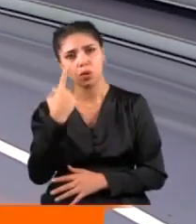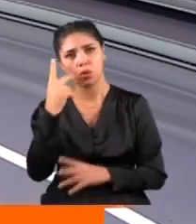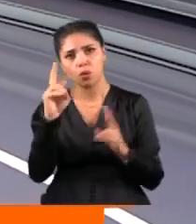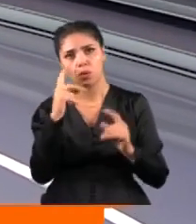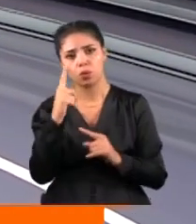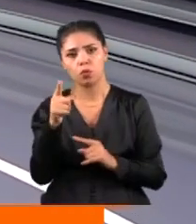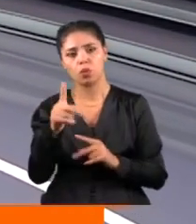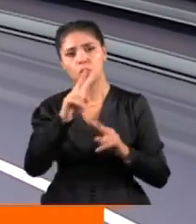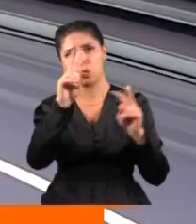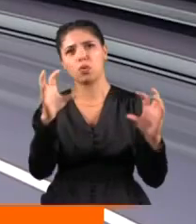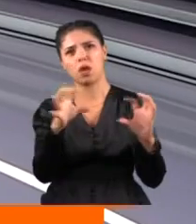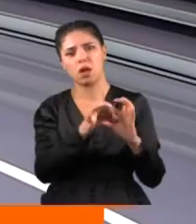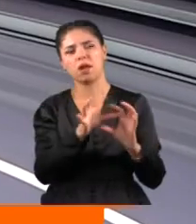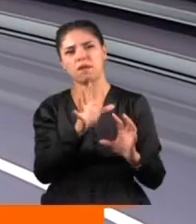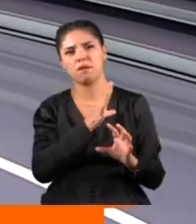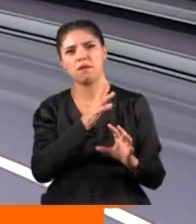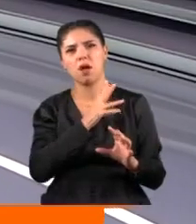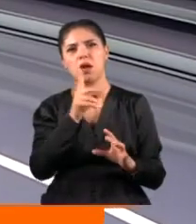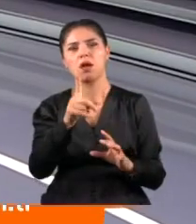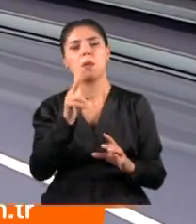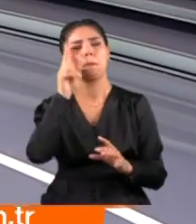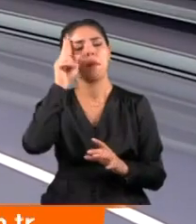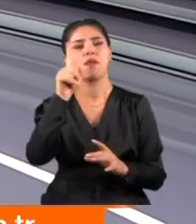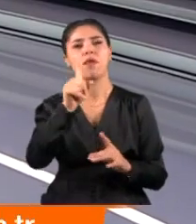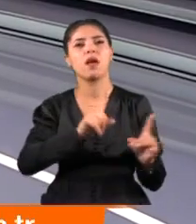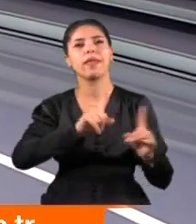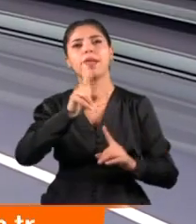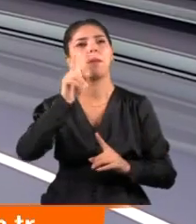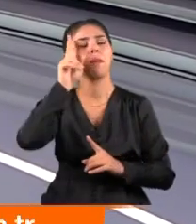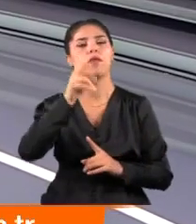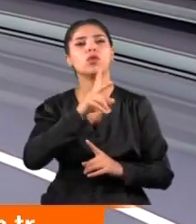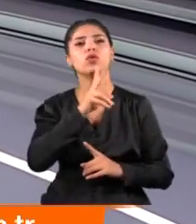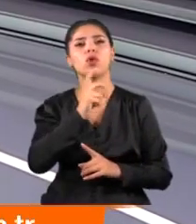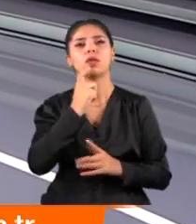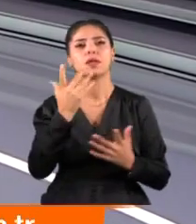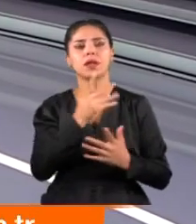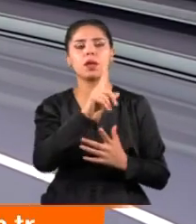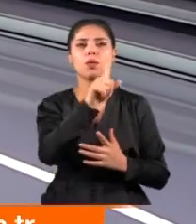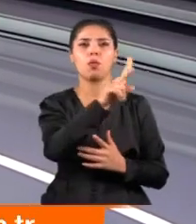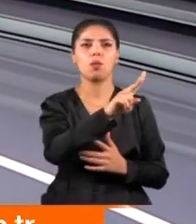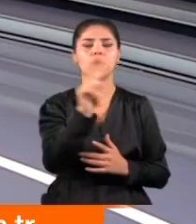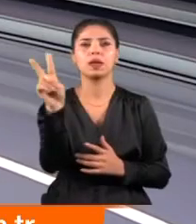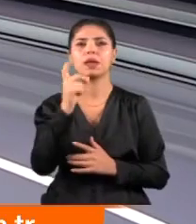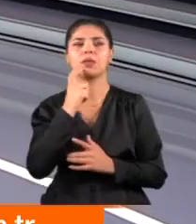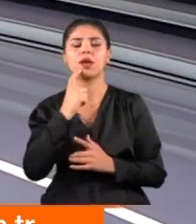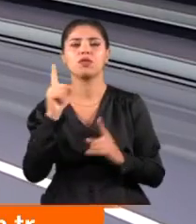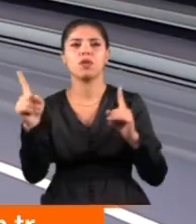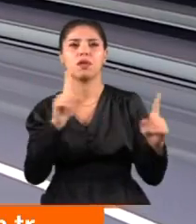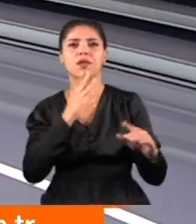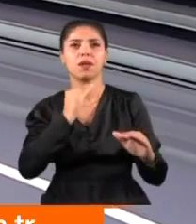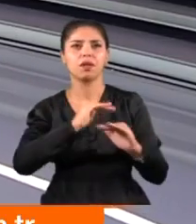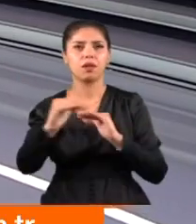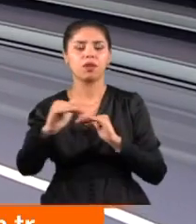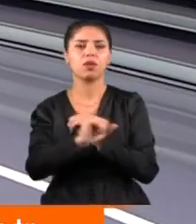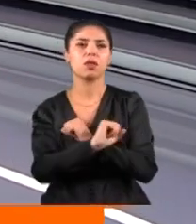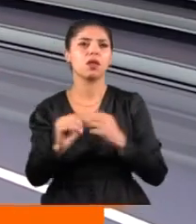Bu meseleyle de ilintili aslında. Bir mafyadan bahsediyoruz. Sanal mafya. Son yıllarda 12-20 yaş arası gençleri